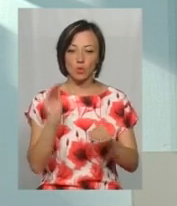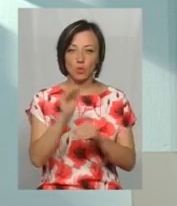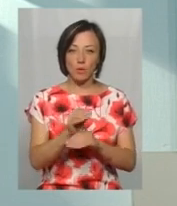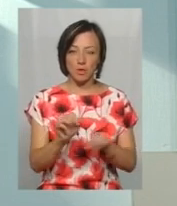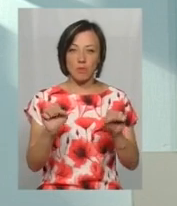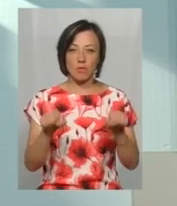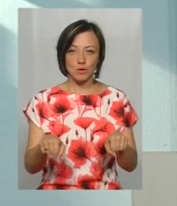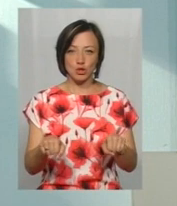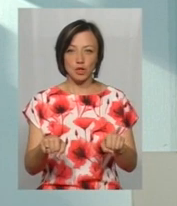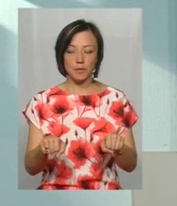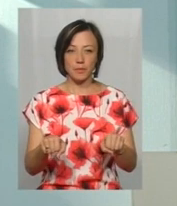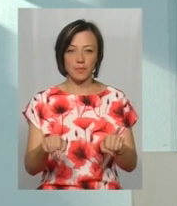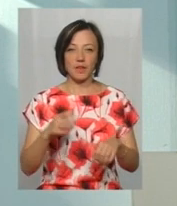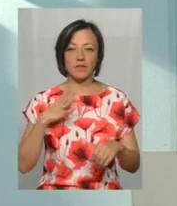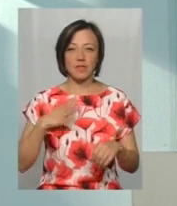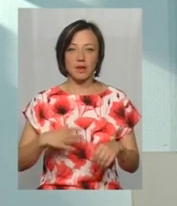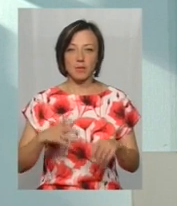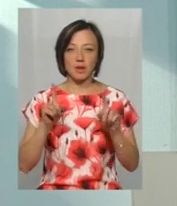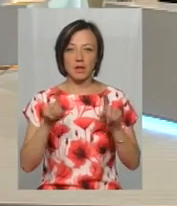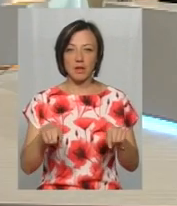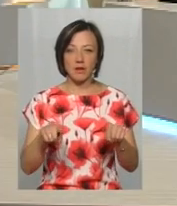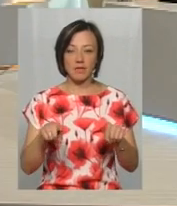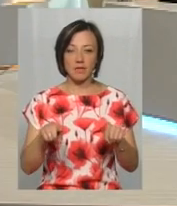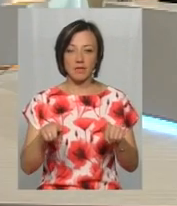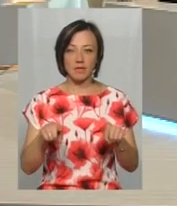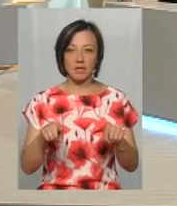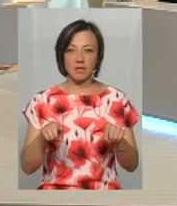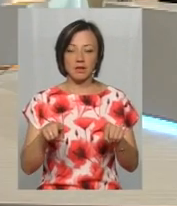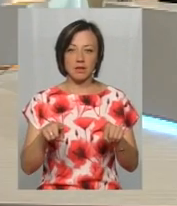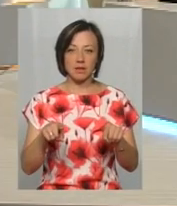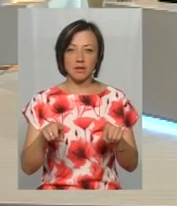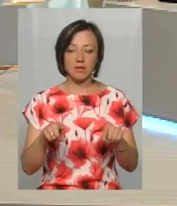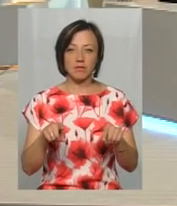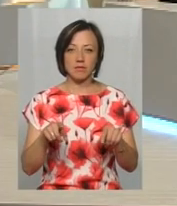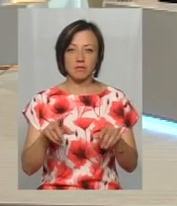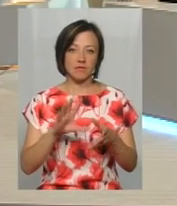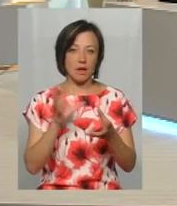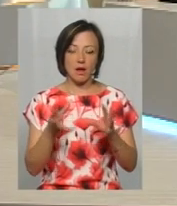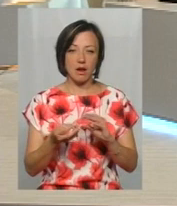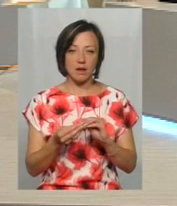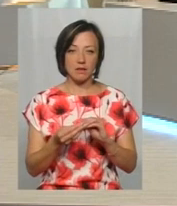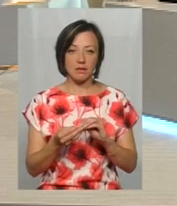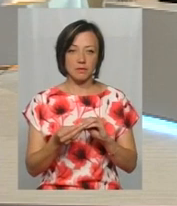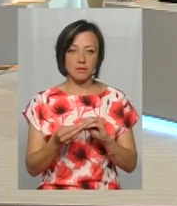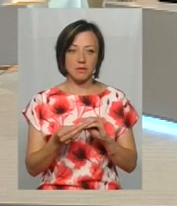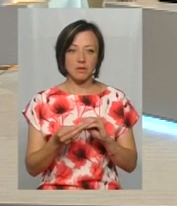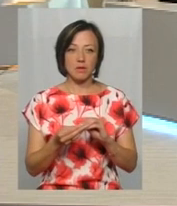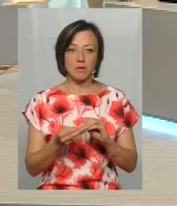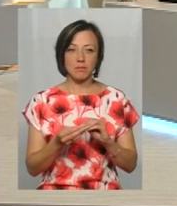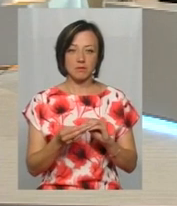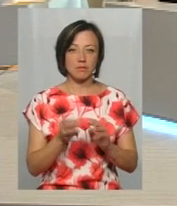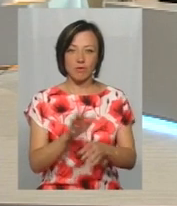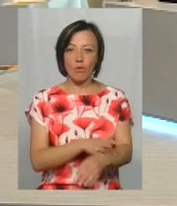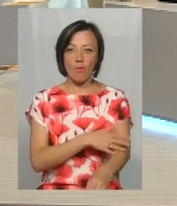який може витримувати навіть агресивні середи, то він взагалі переживе нас з